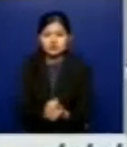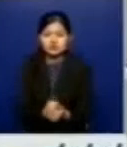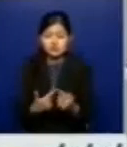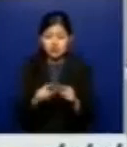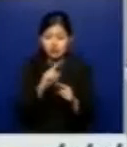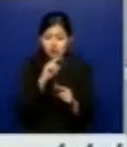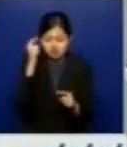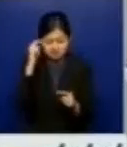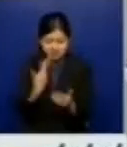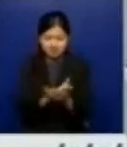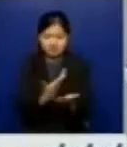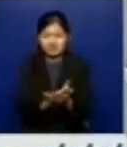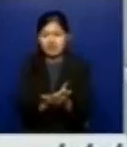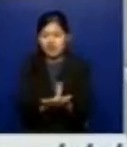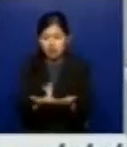นนี้คิดครับ